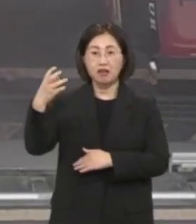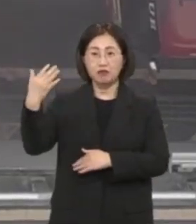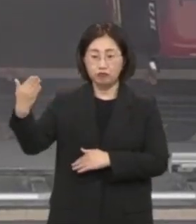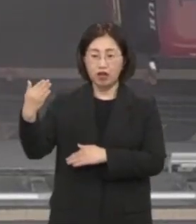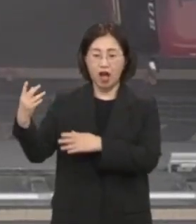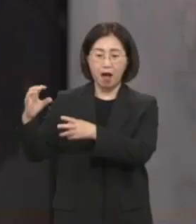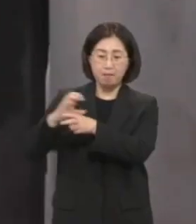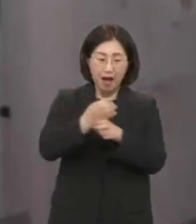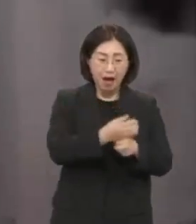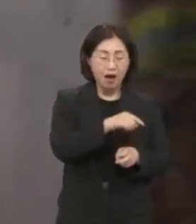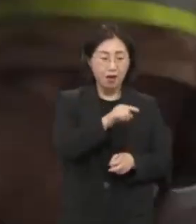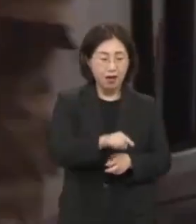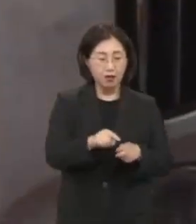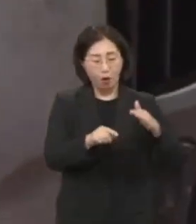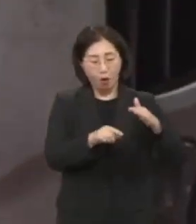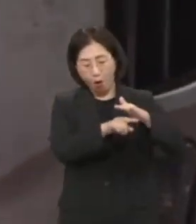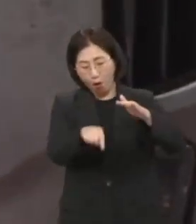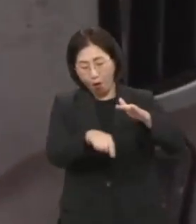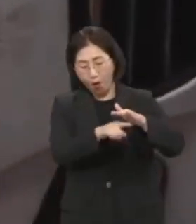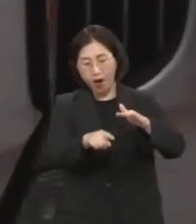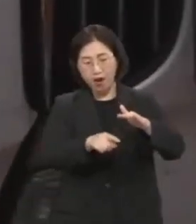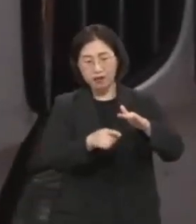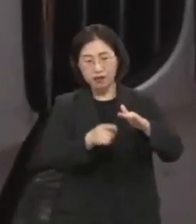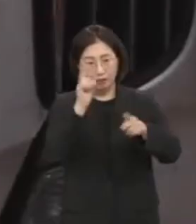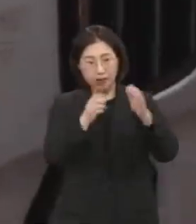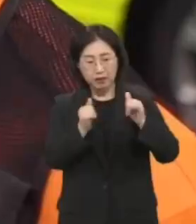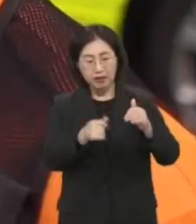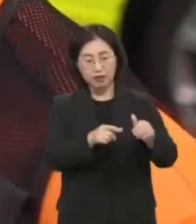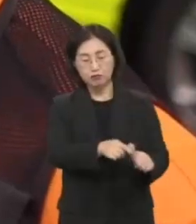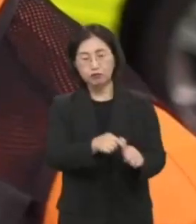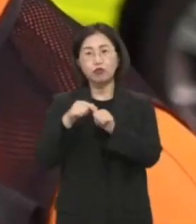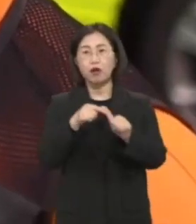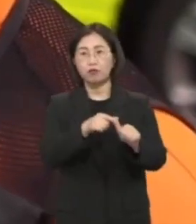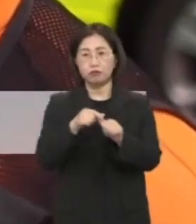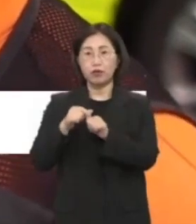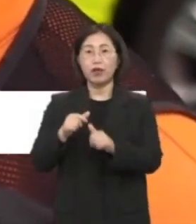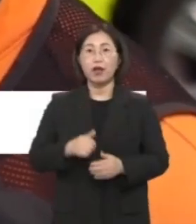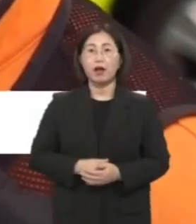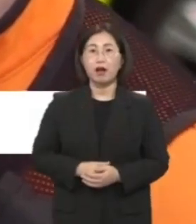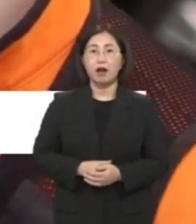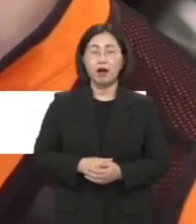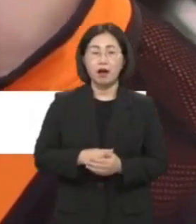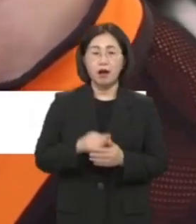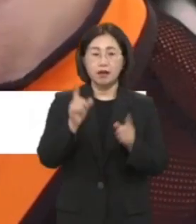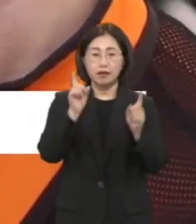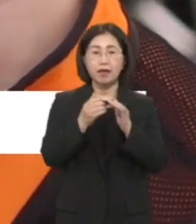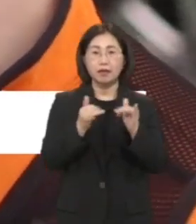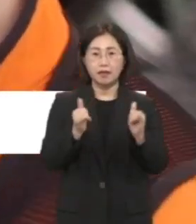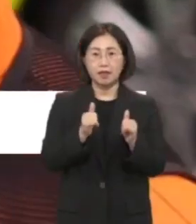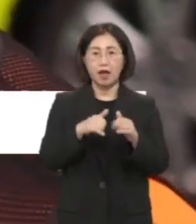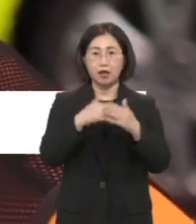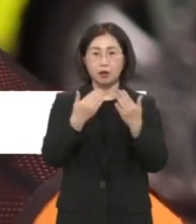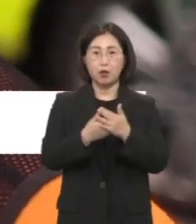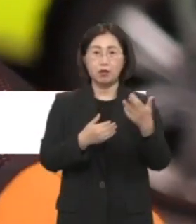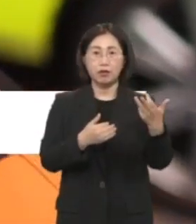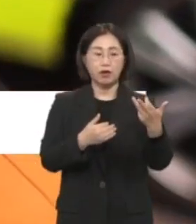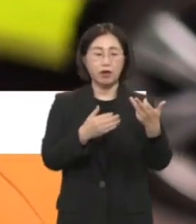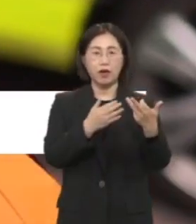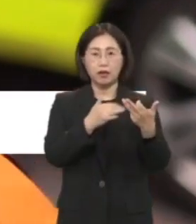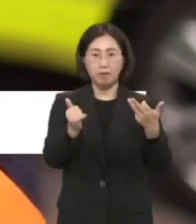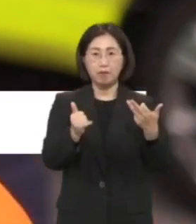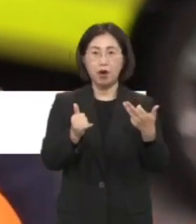뒤집어진 차량에 깔린 부상자들을 신속하게 구조합니다. 교통사고 사상자 총원 18명 발생, 사망 2, 중상